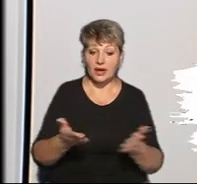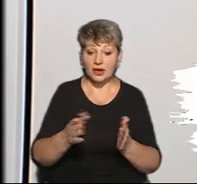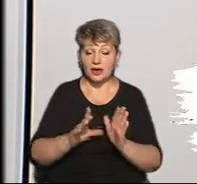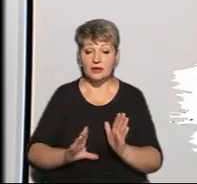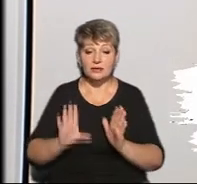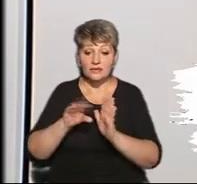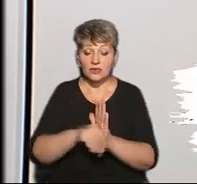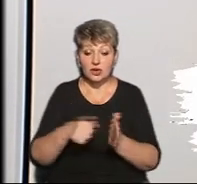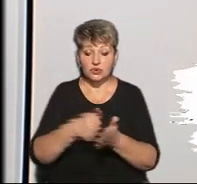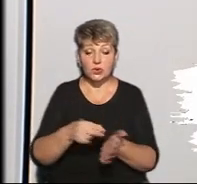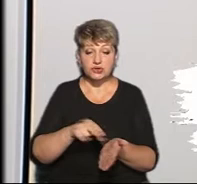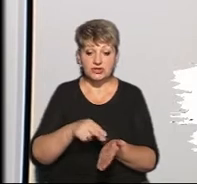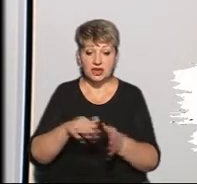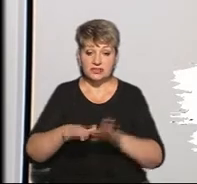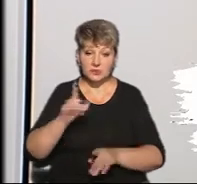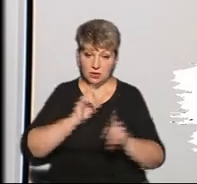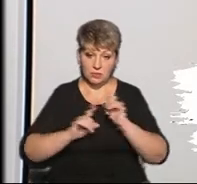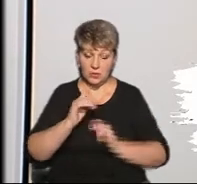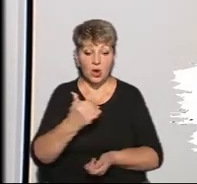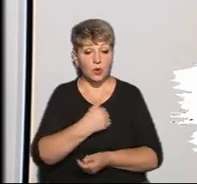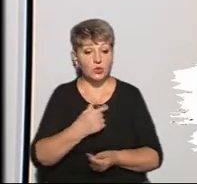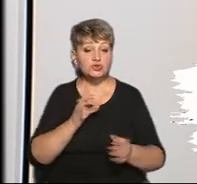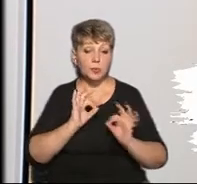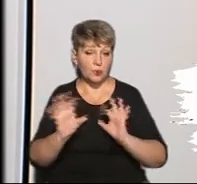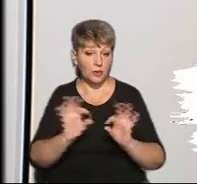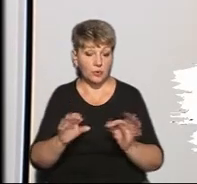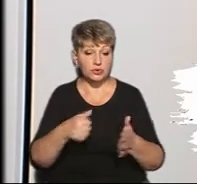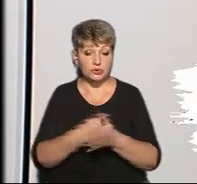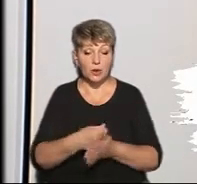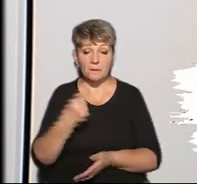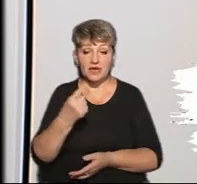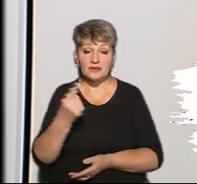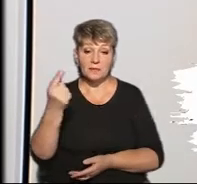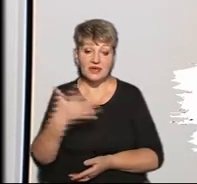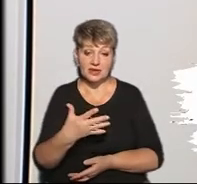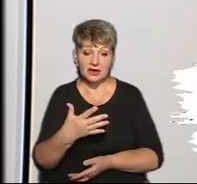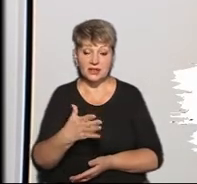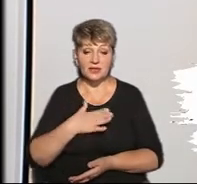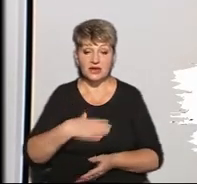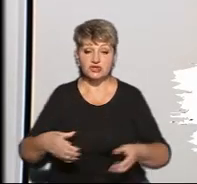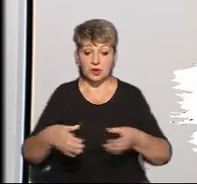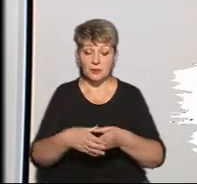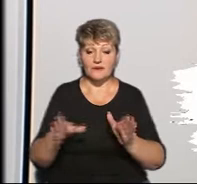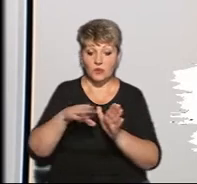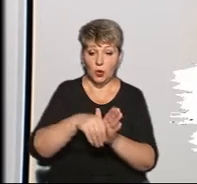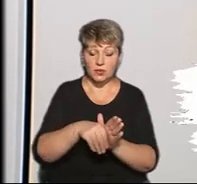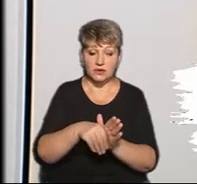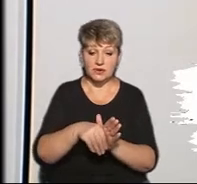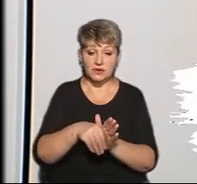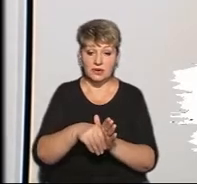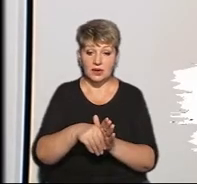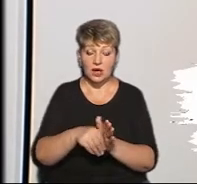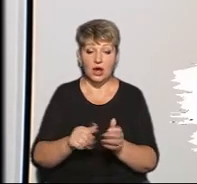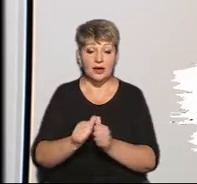балотуються до Черкаської міської ради. Хочу також проінформувати, що до першої п'ятірки нашої партії входить,